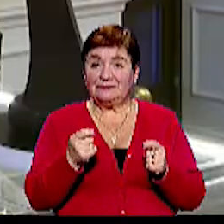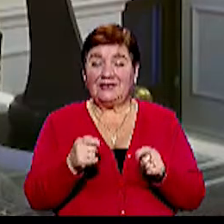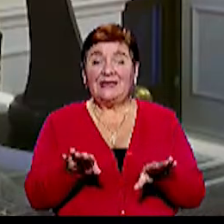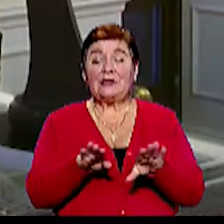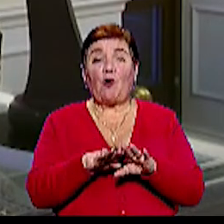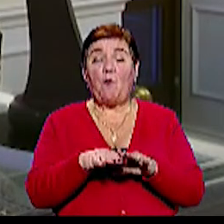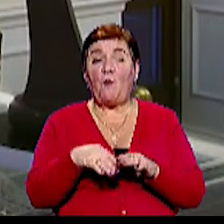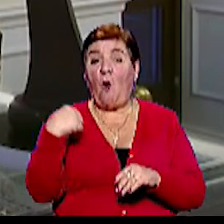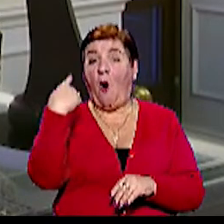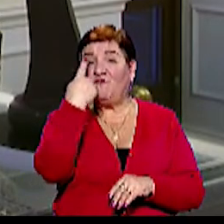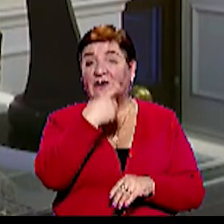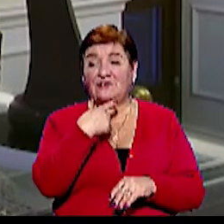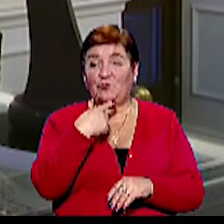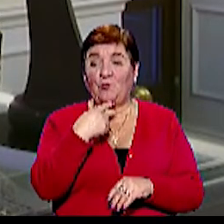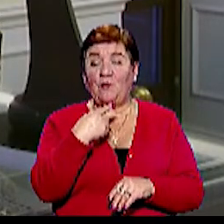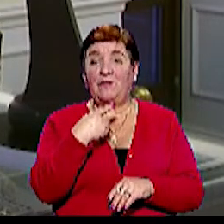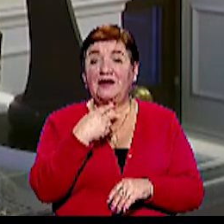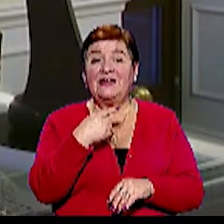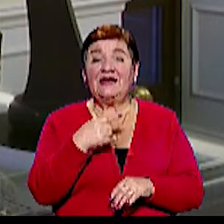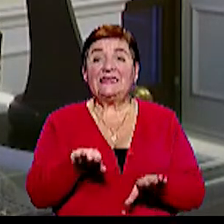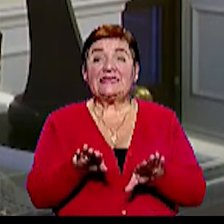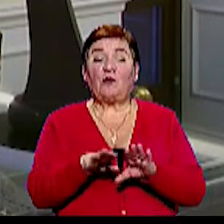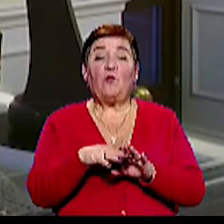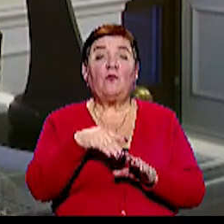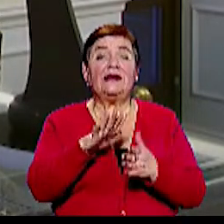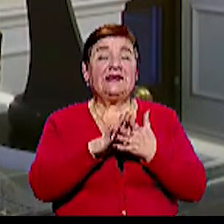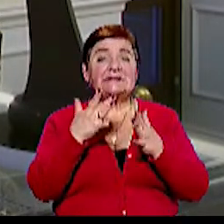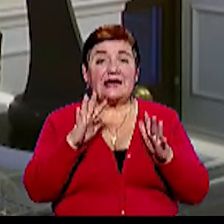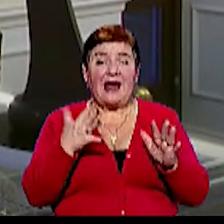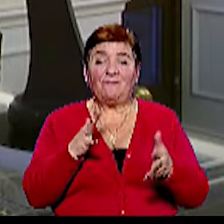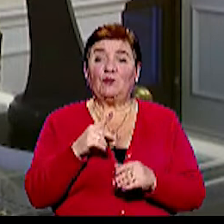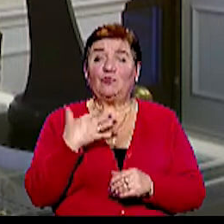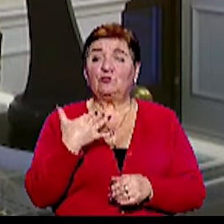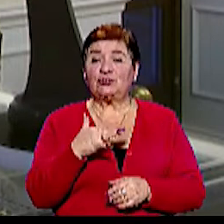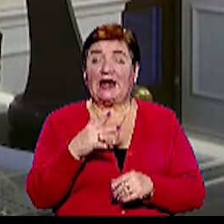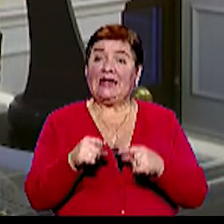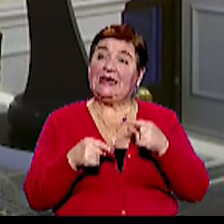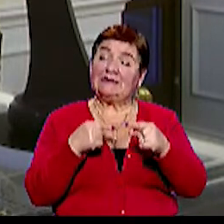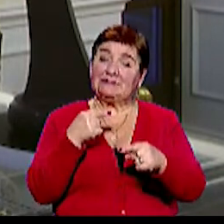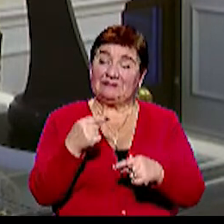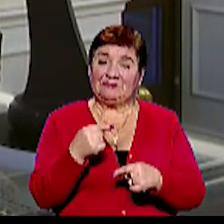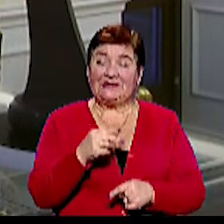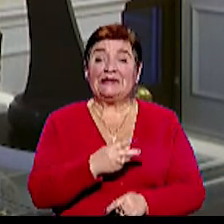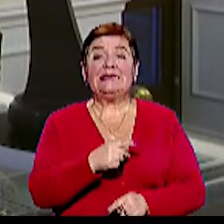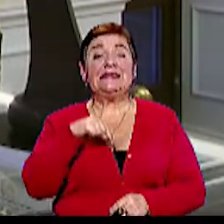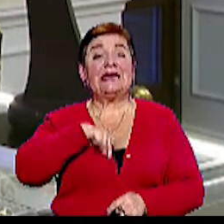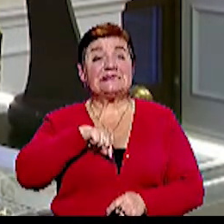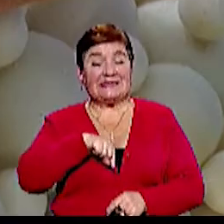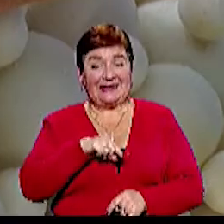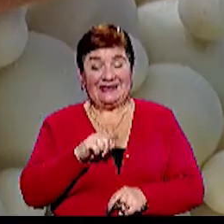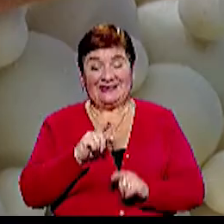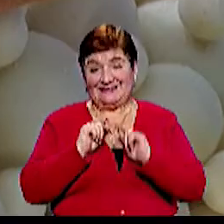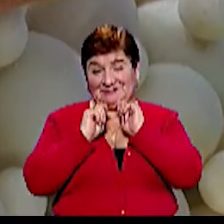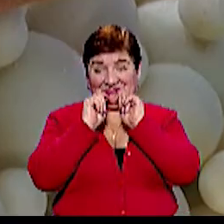витвору вже таку картинку яскраву і вже настрій додають. Ці